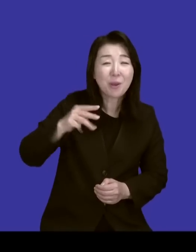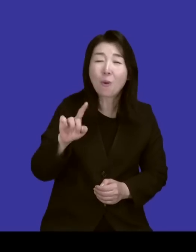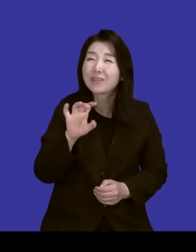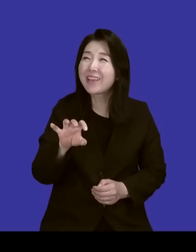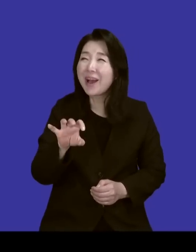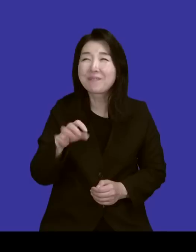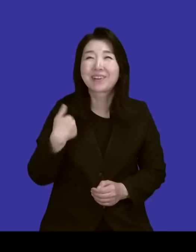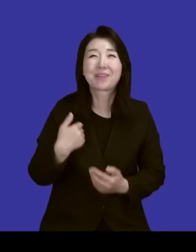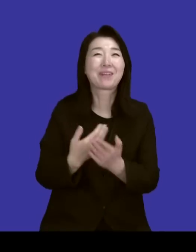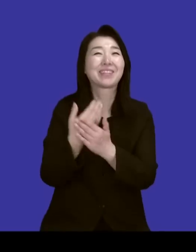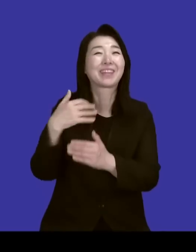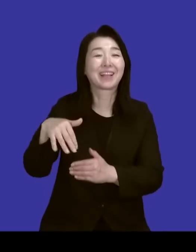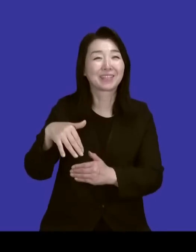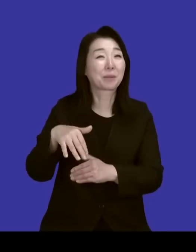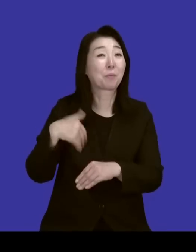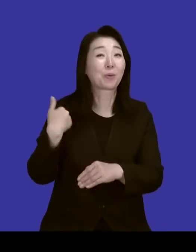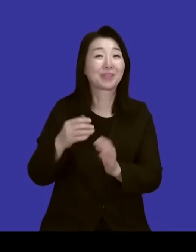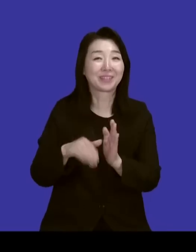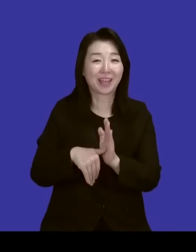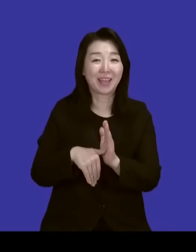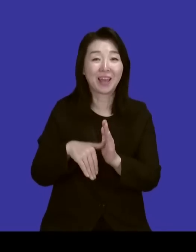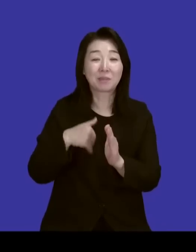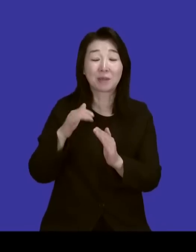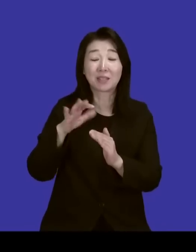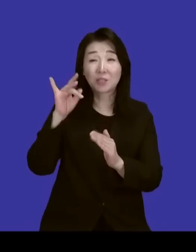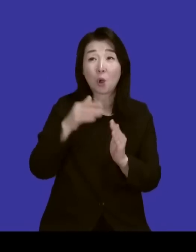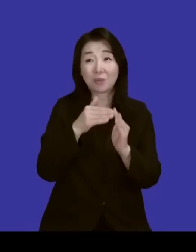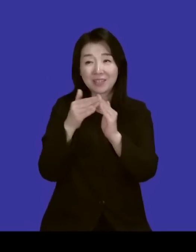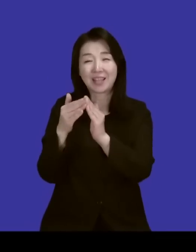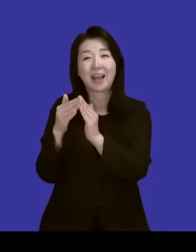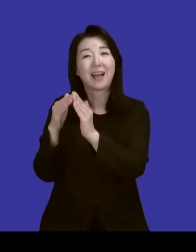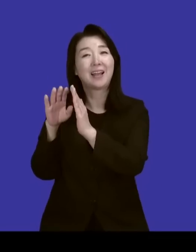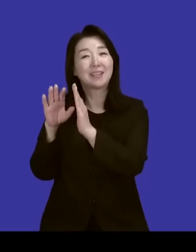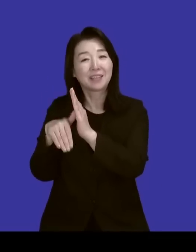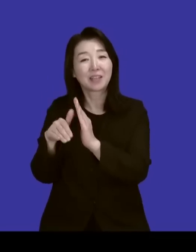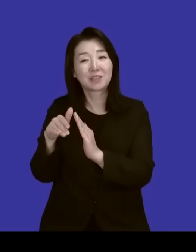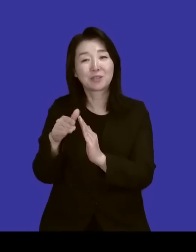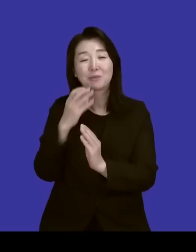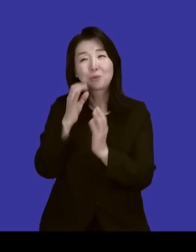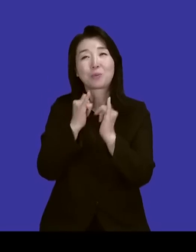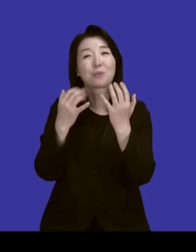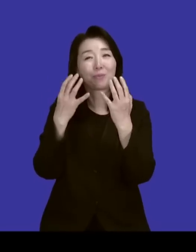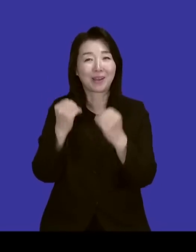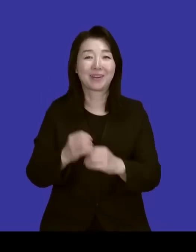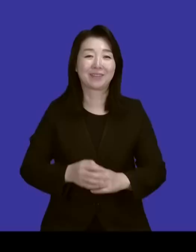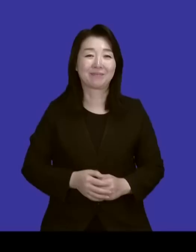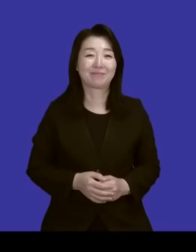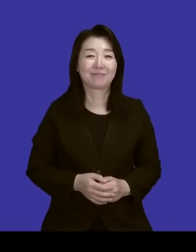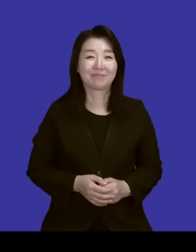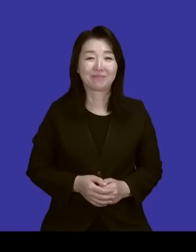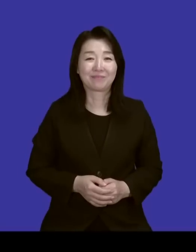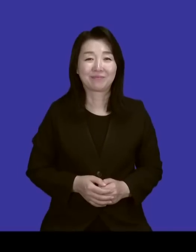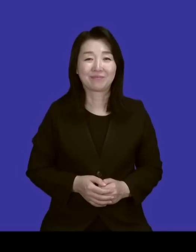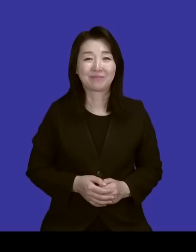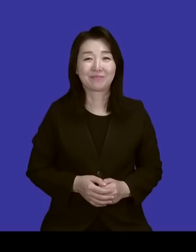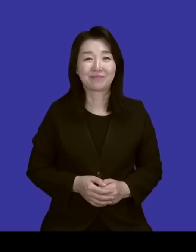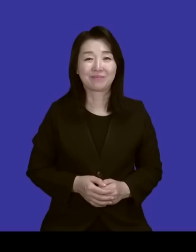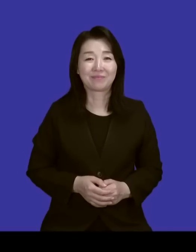맞아요. 다들 모를 때였는데 저희가 처음 그때 이사 가서 이제 지금은 이제 한국 교인들이 굉장히 많죠. 그렇죠. 네. 그래서